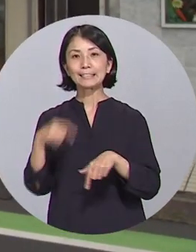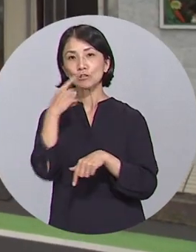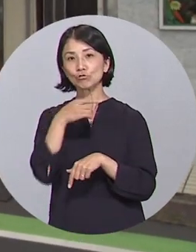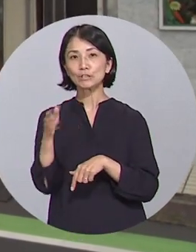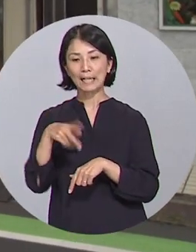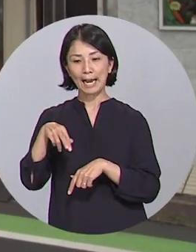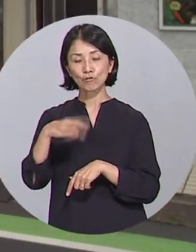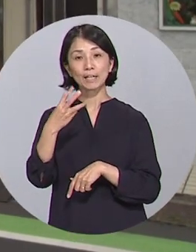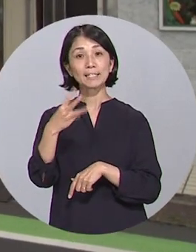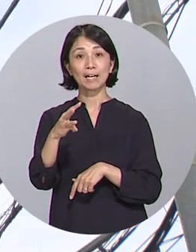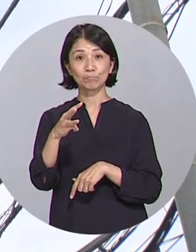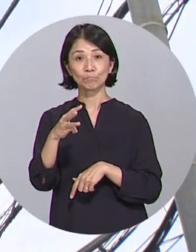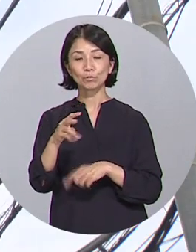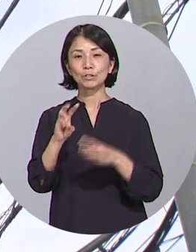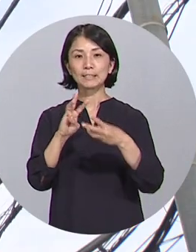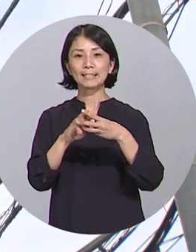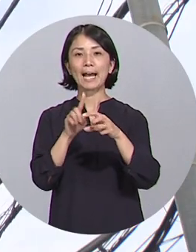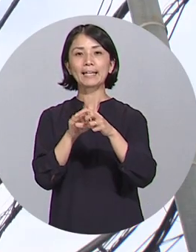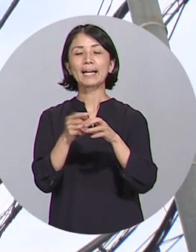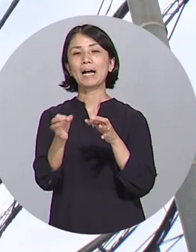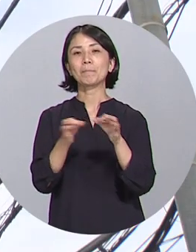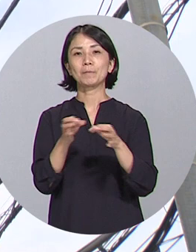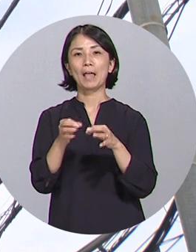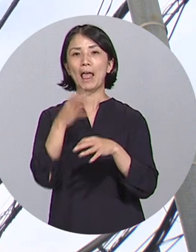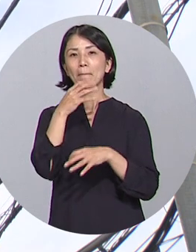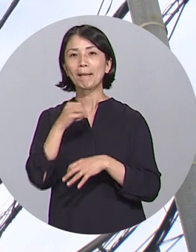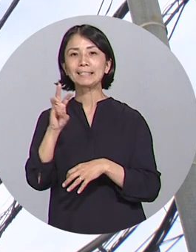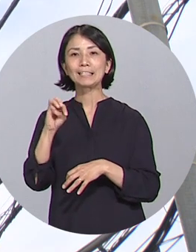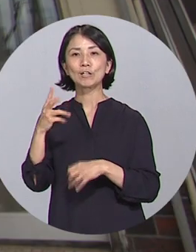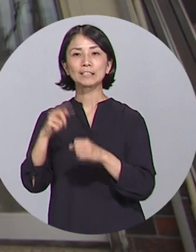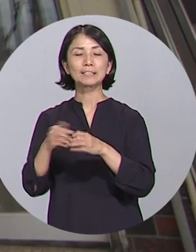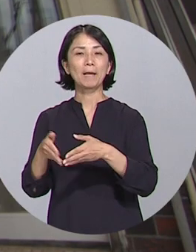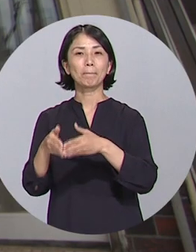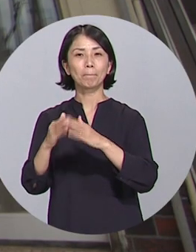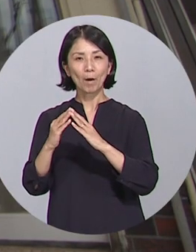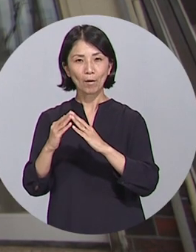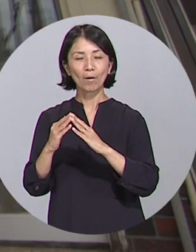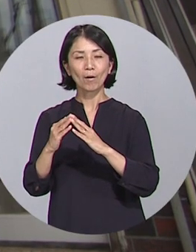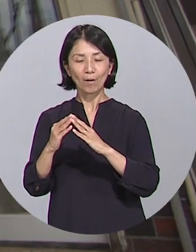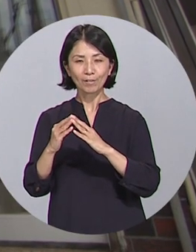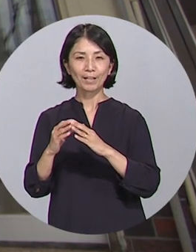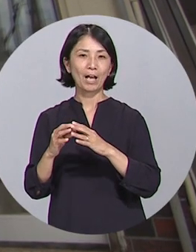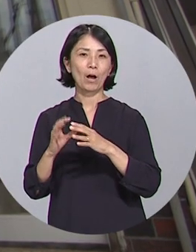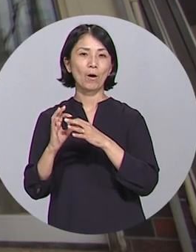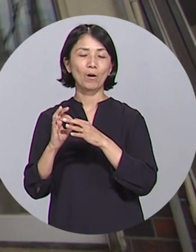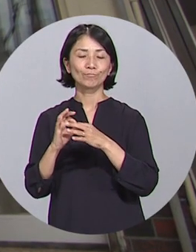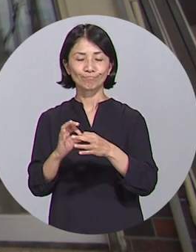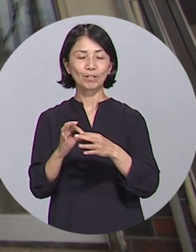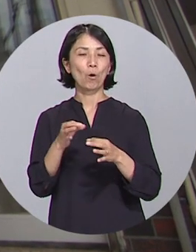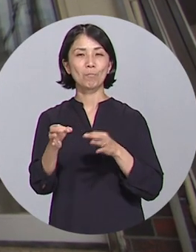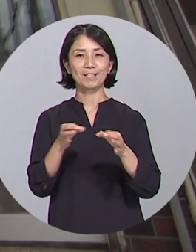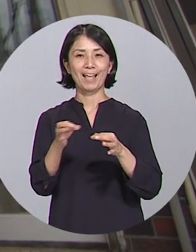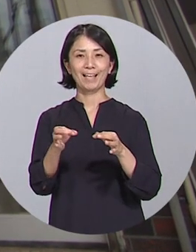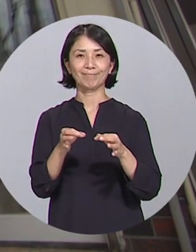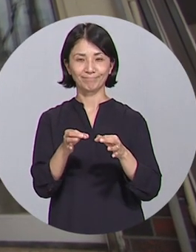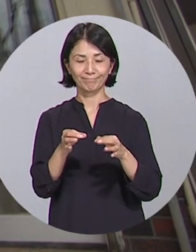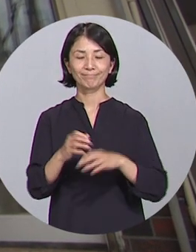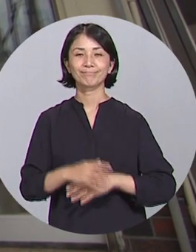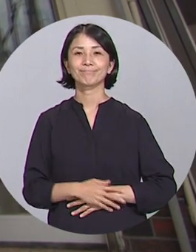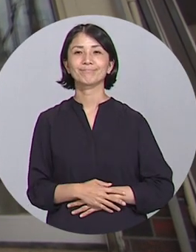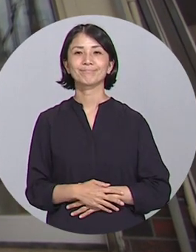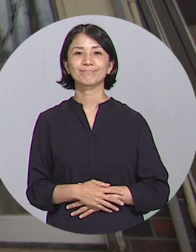にある田中屋菓子店。創業明治38年、久喜市で愛され続けている老舗の和菓子店です